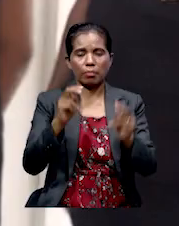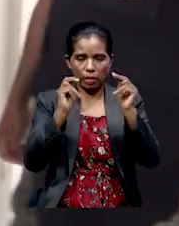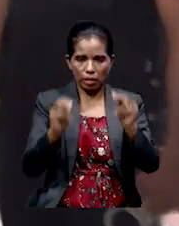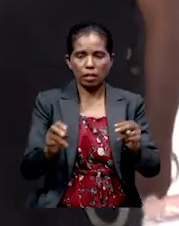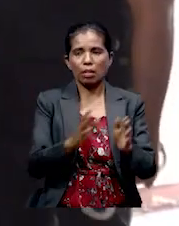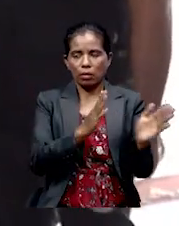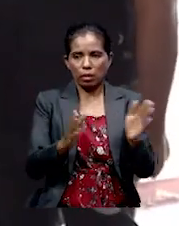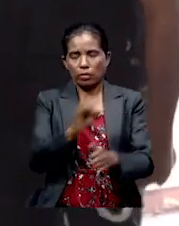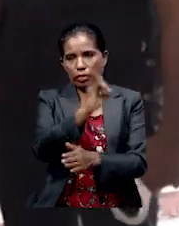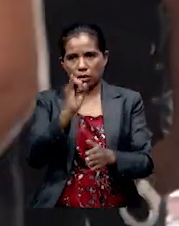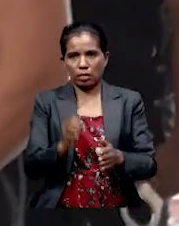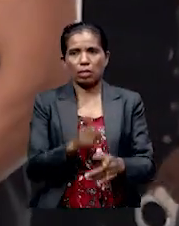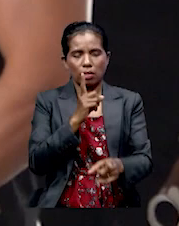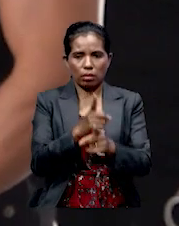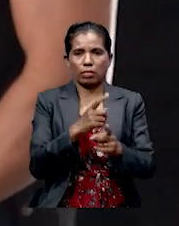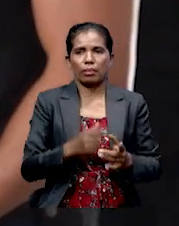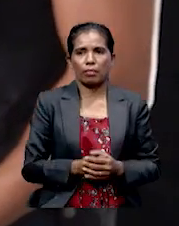kami. Claro, hai.